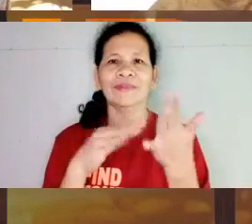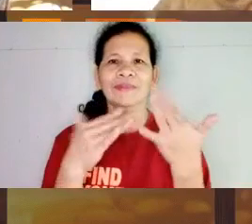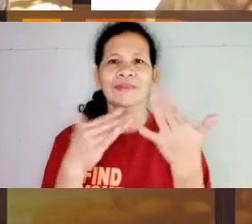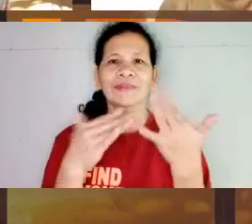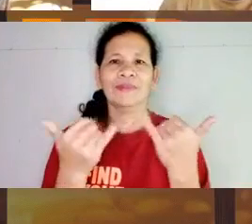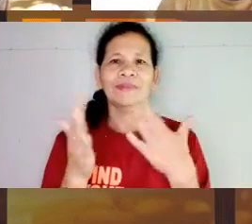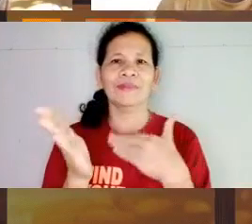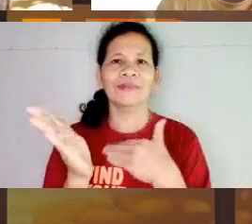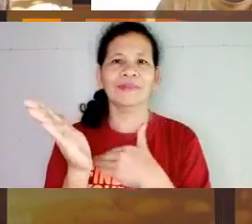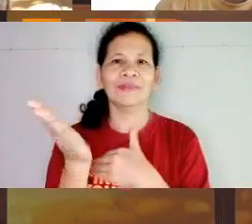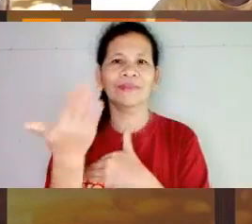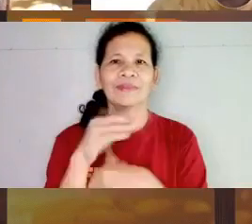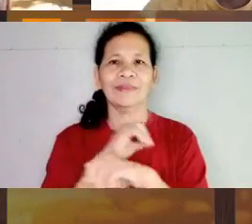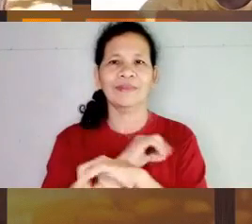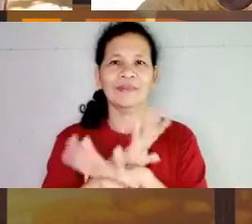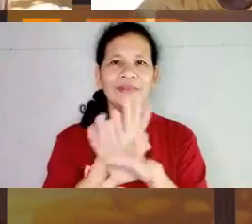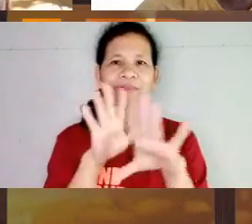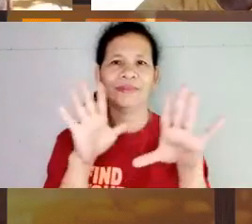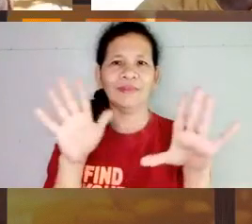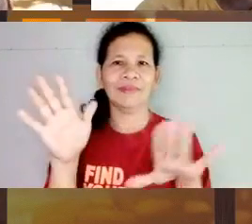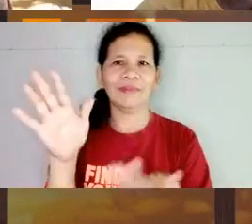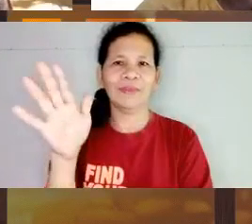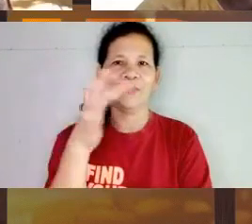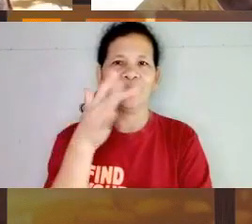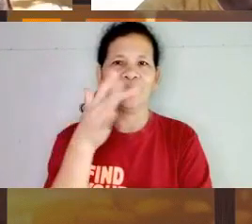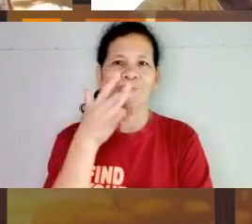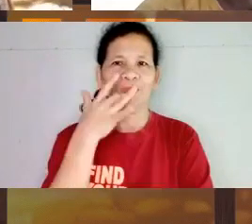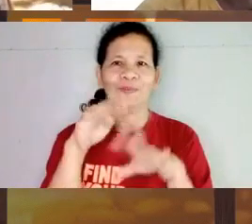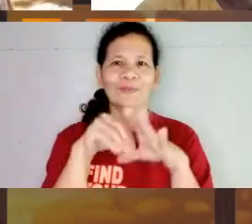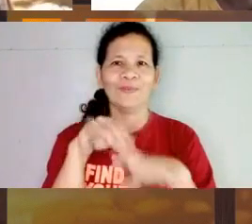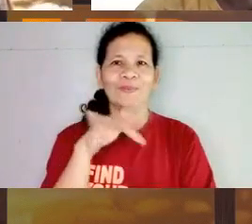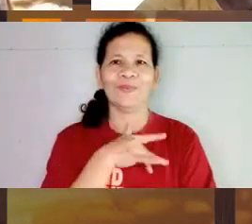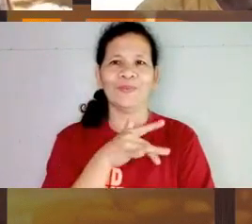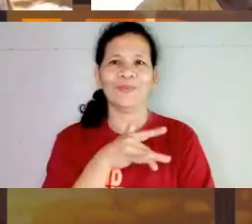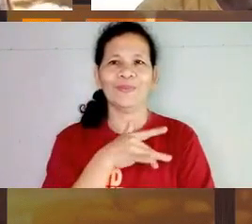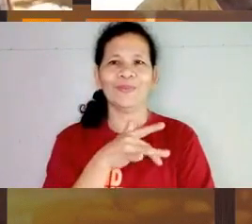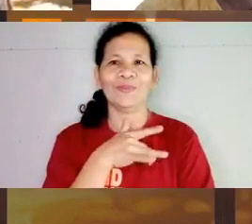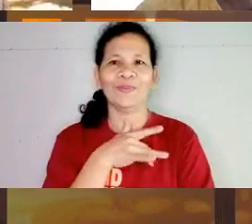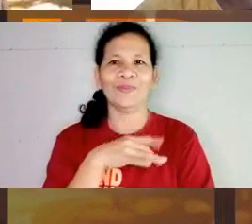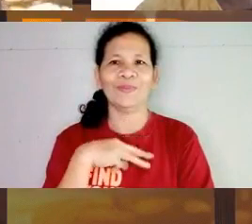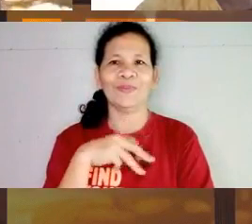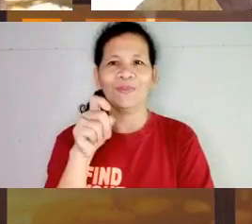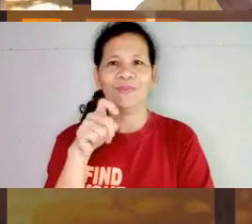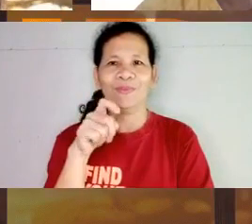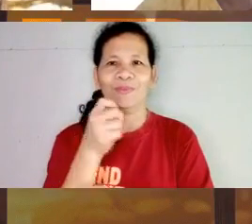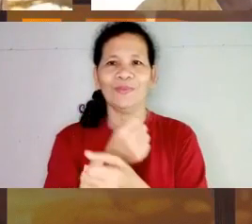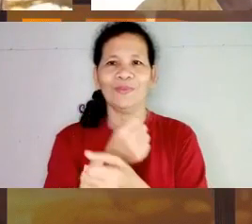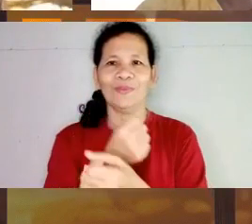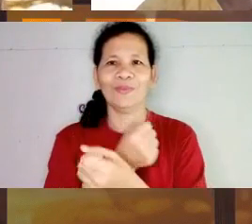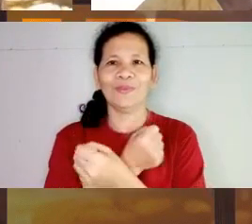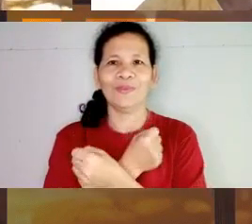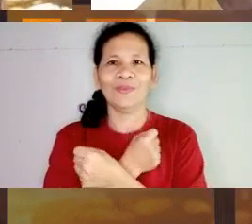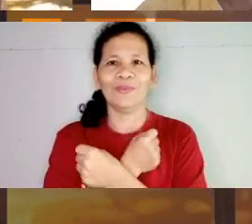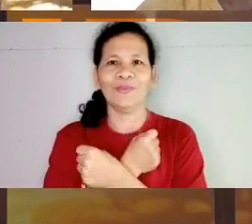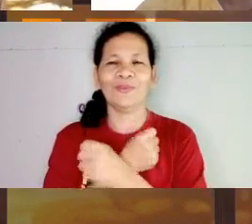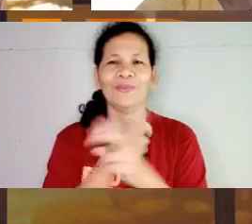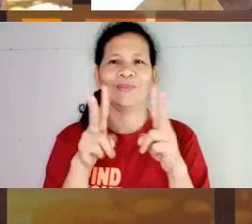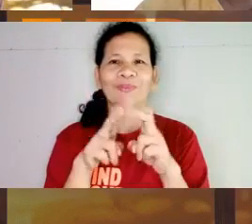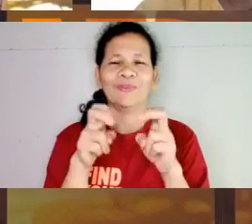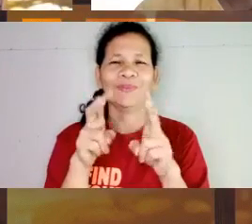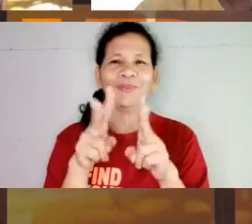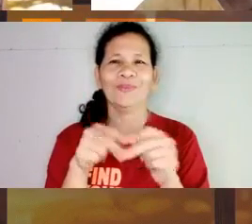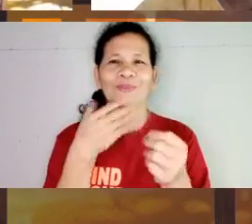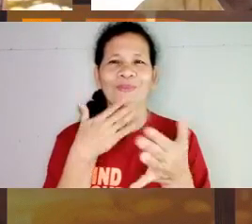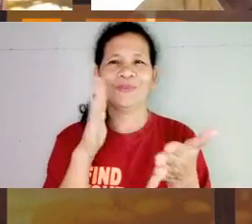umaga, napakaliwanag at ang sarap sa pakiramdam. Dapat mahalin natin kahit di kaibig-ibig.